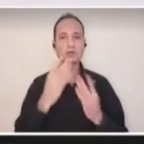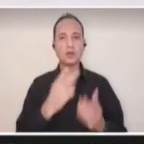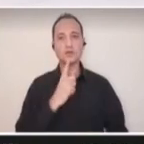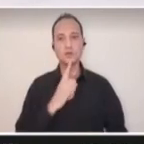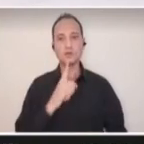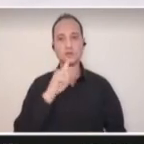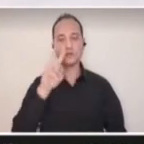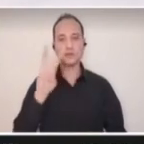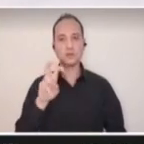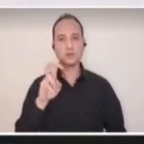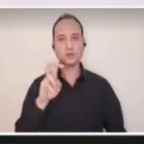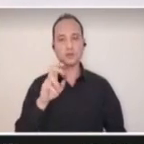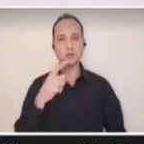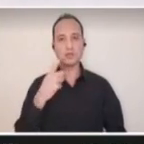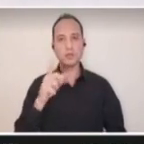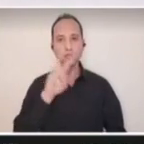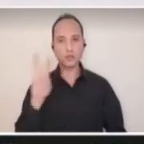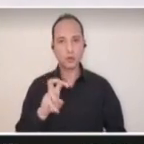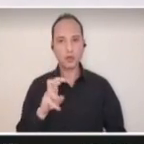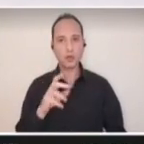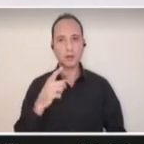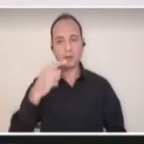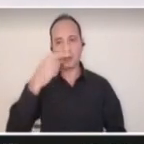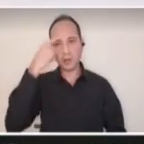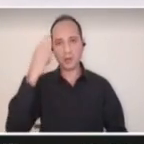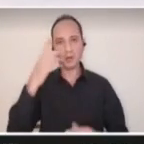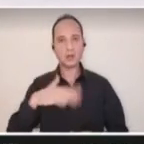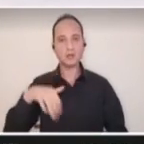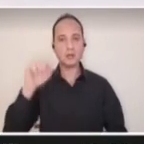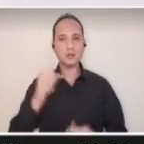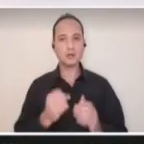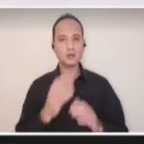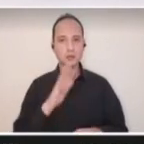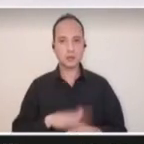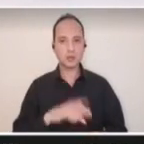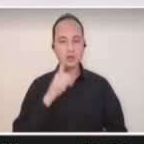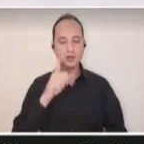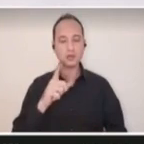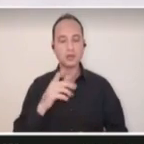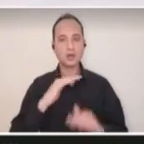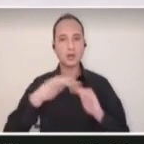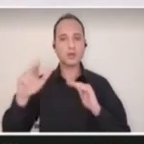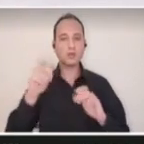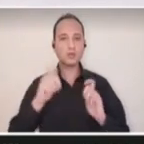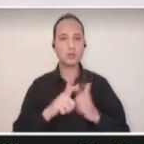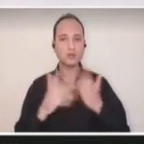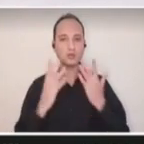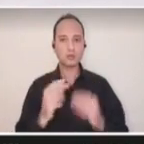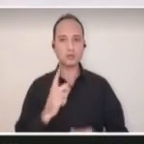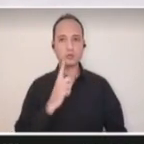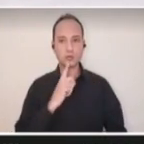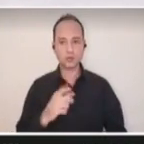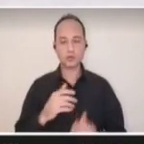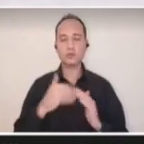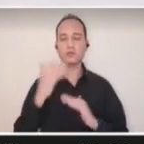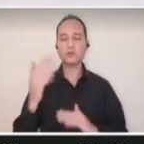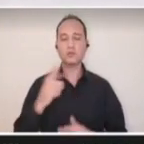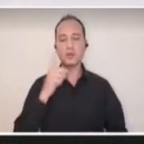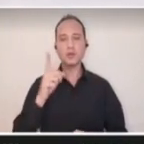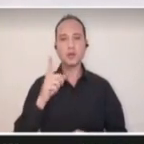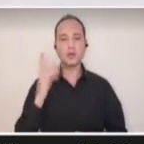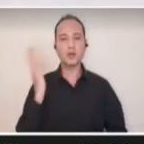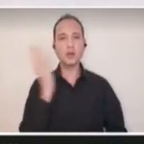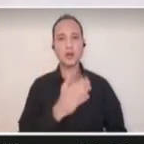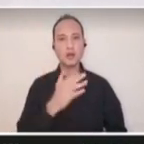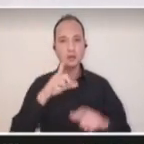bin dolar polemiğinin belli merkezlerde üretilip kamuoyuna sunulan bir proje olduğunu söyledikten sonra da ihanetin maskesi olarak